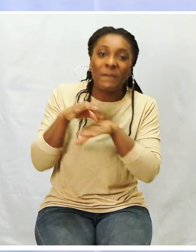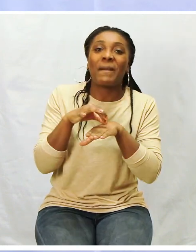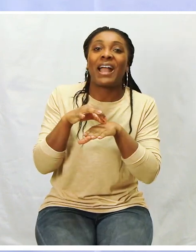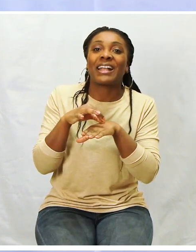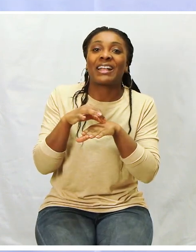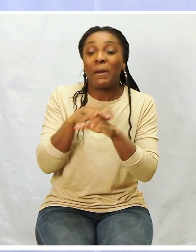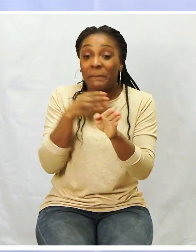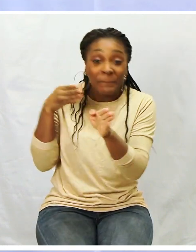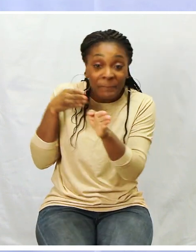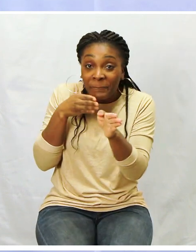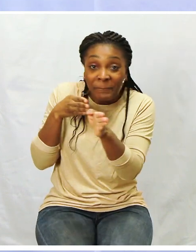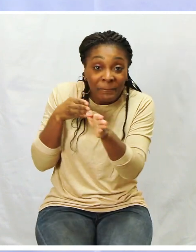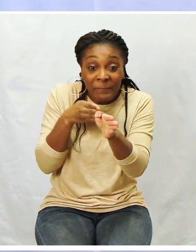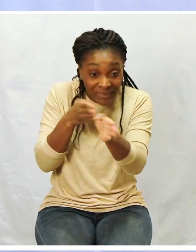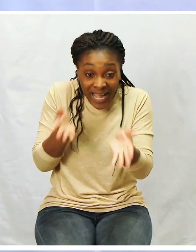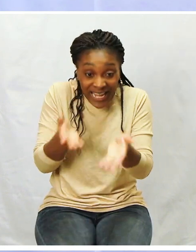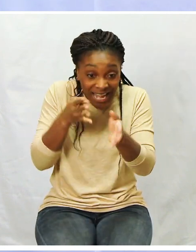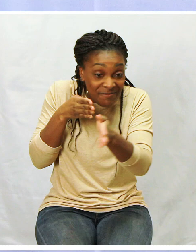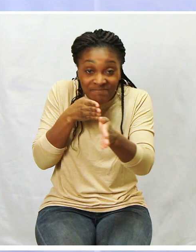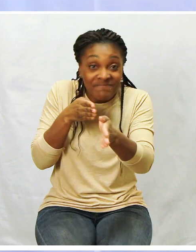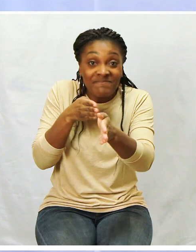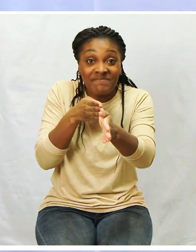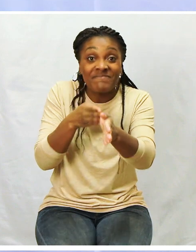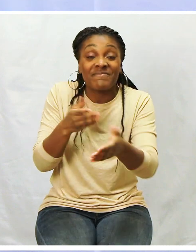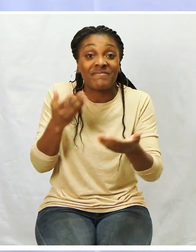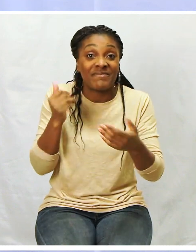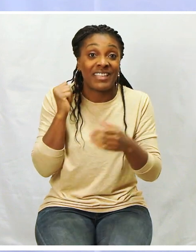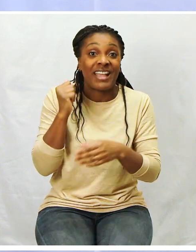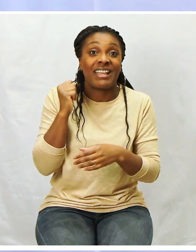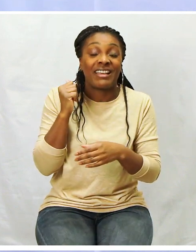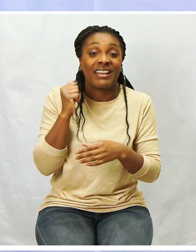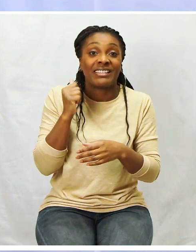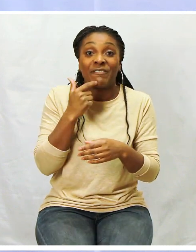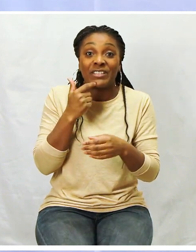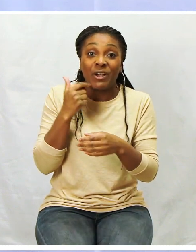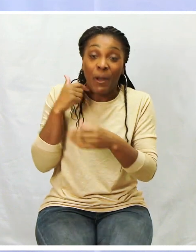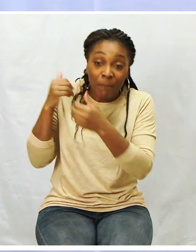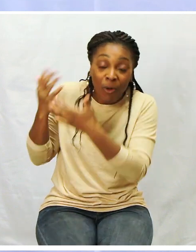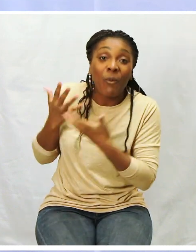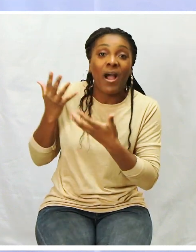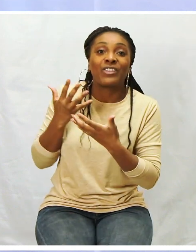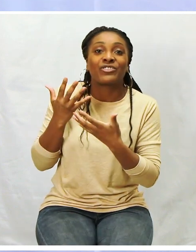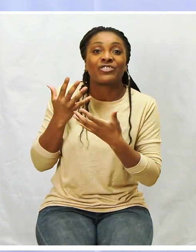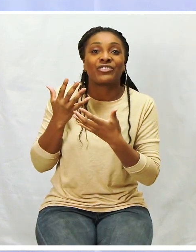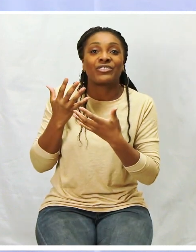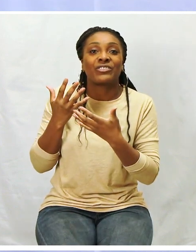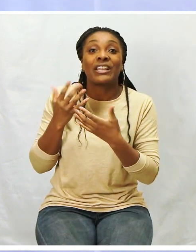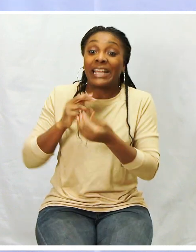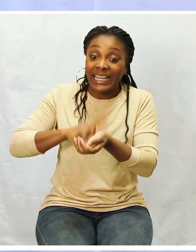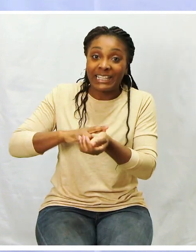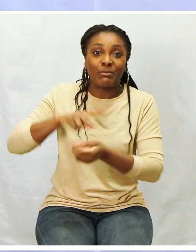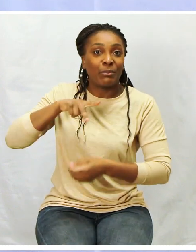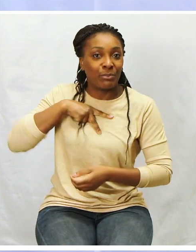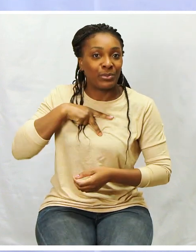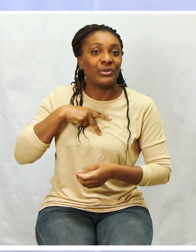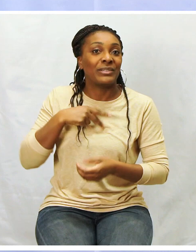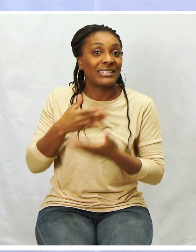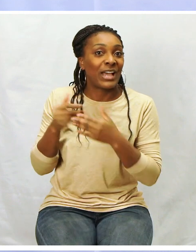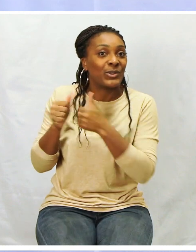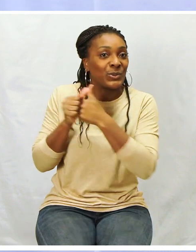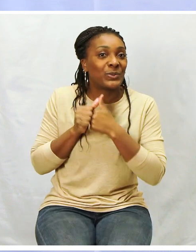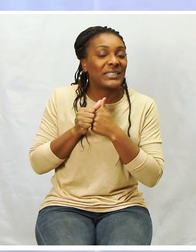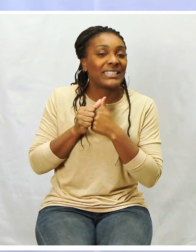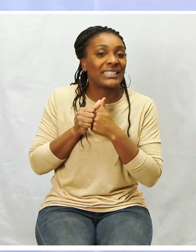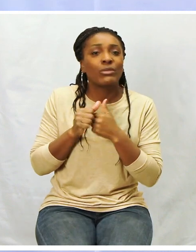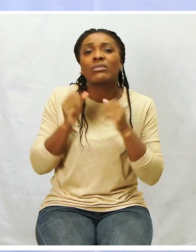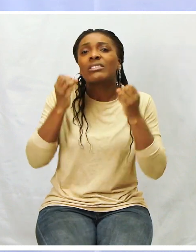seul sans les petits trous. Et ça a fonctionné parce qu'il s'est tenu à mes côtés tout simplement et qu'il a été à ma vitesse. Donc on peut